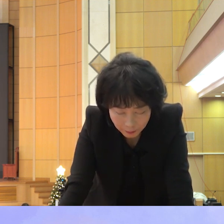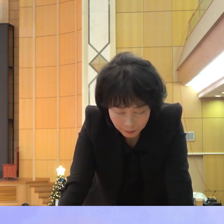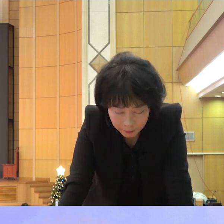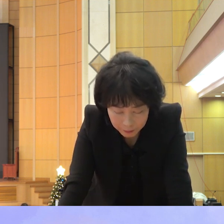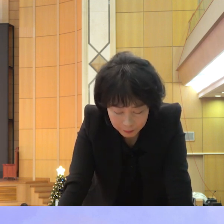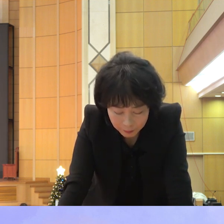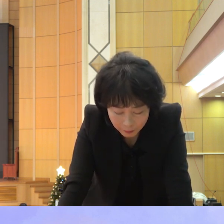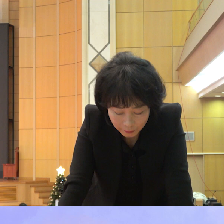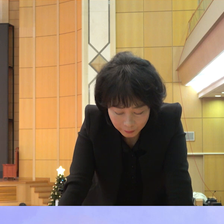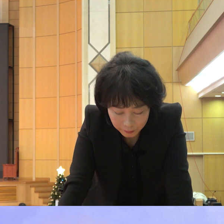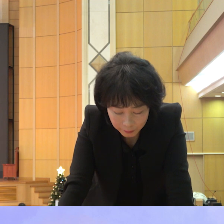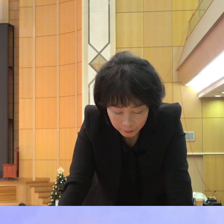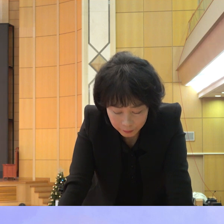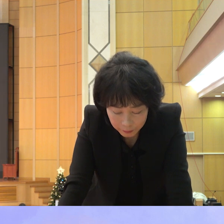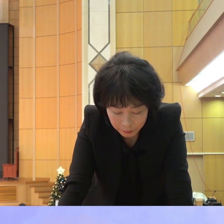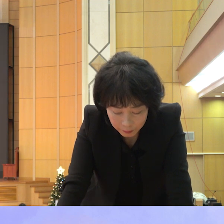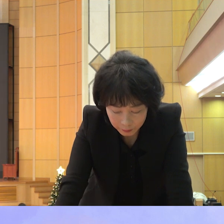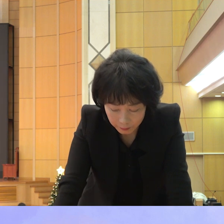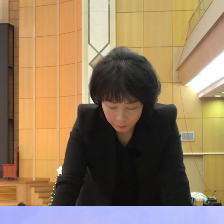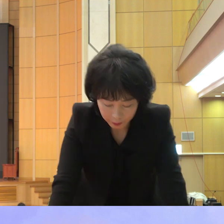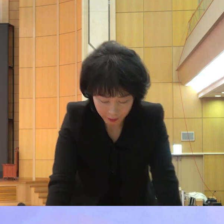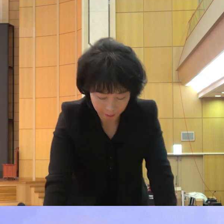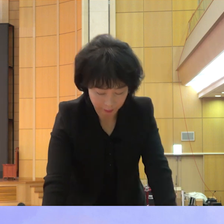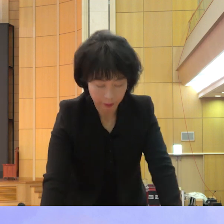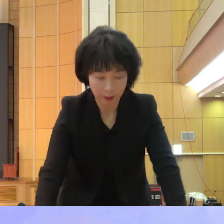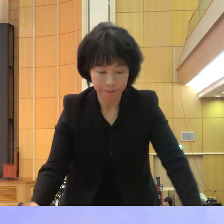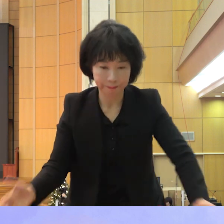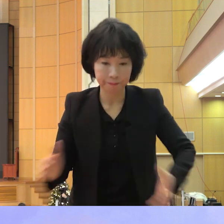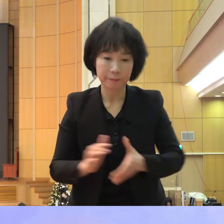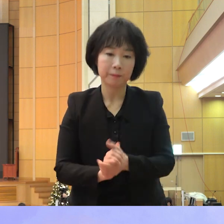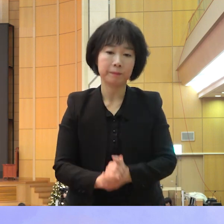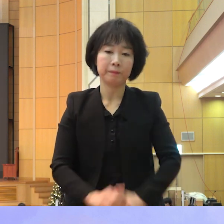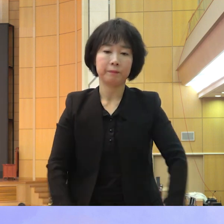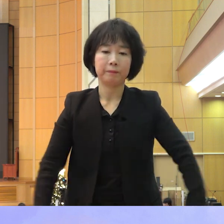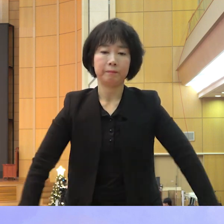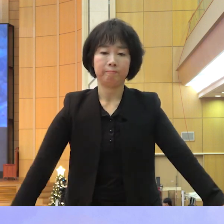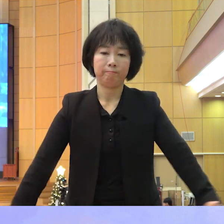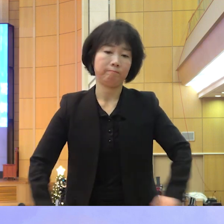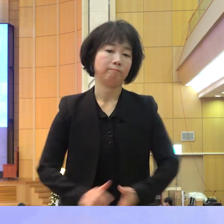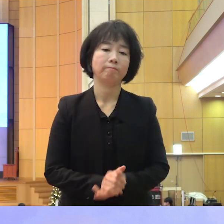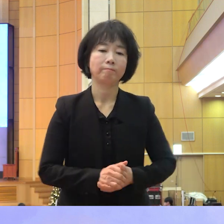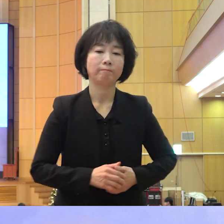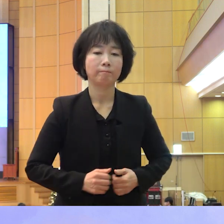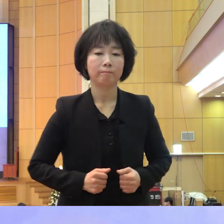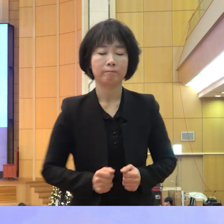하여 주시옵소서. 예수님 이름으로 기도합나이다.